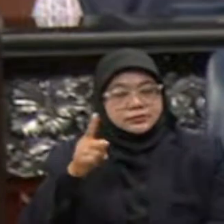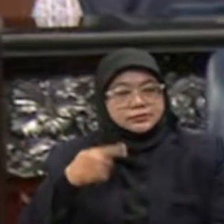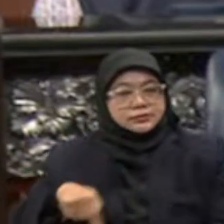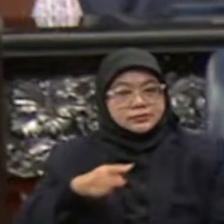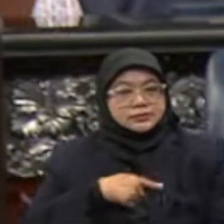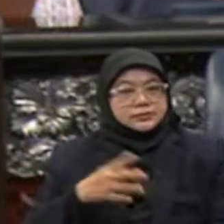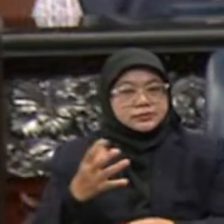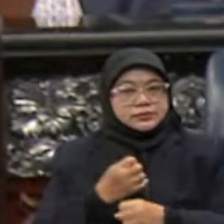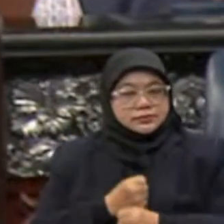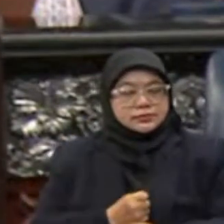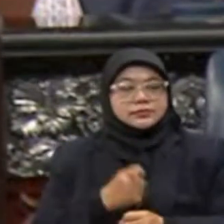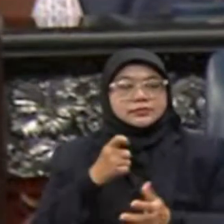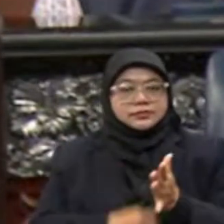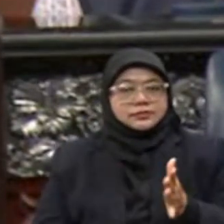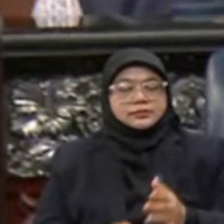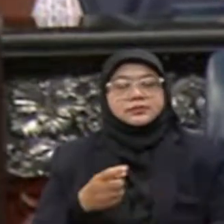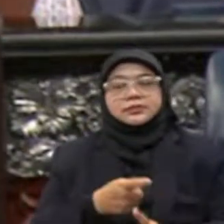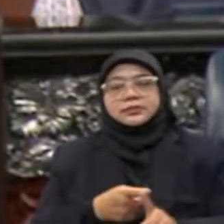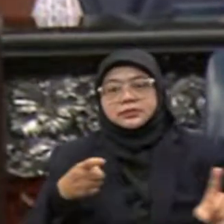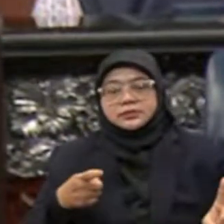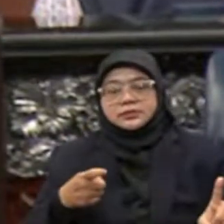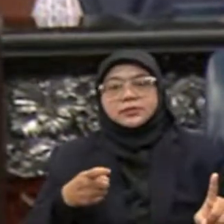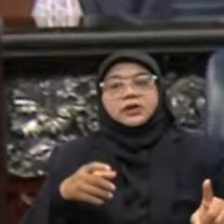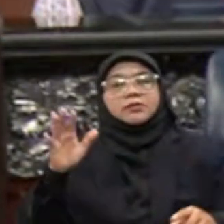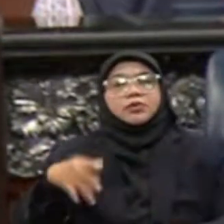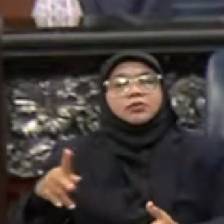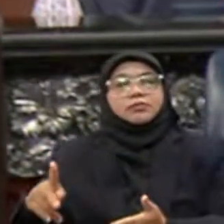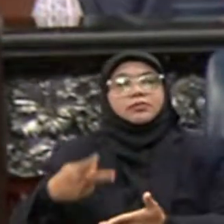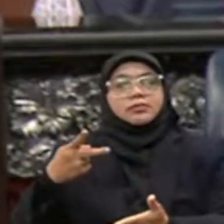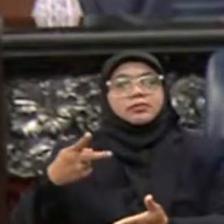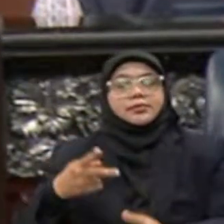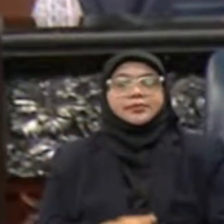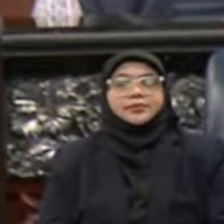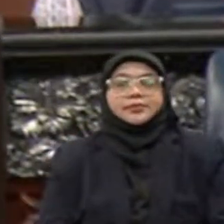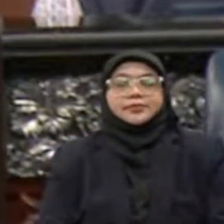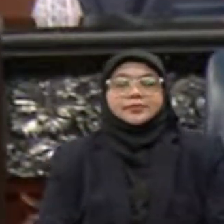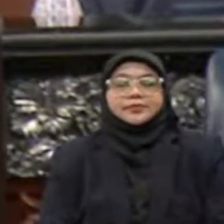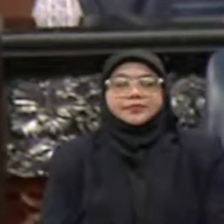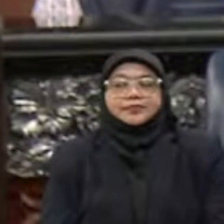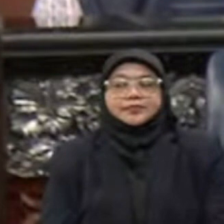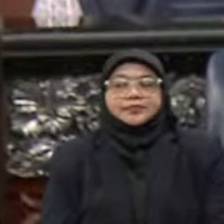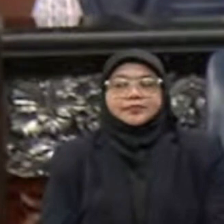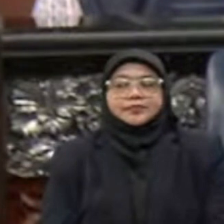mendapatkan cuka-jukai daripada pihak yang belum membayar Cukai